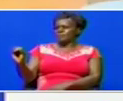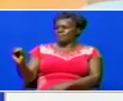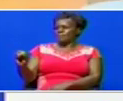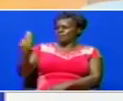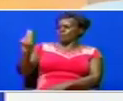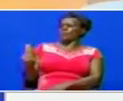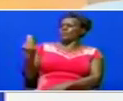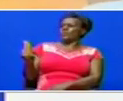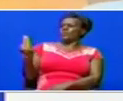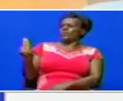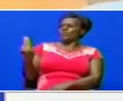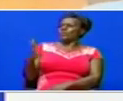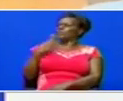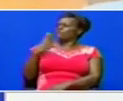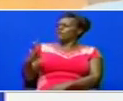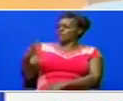Uhuru Kenyatta,